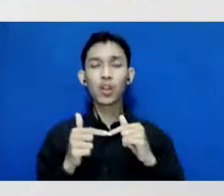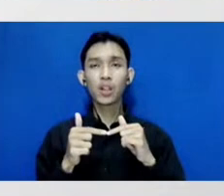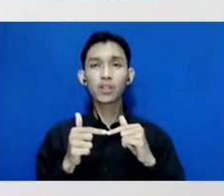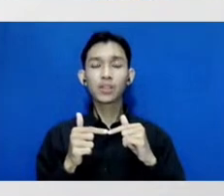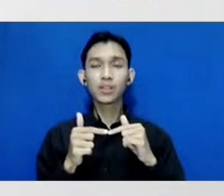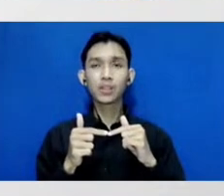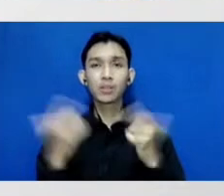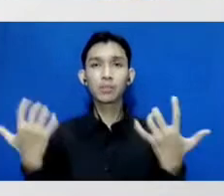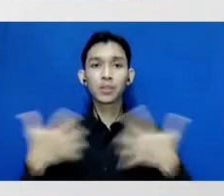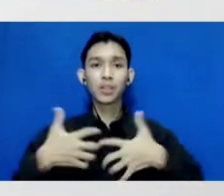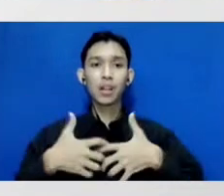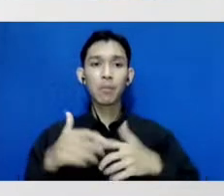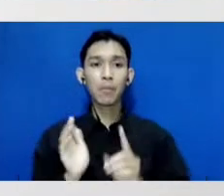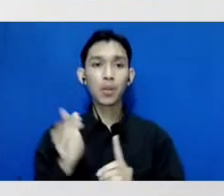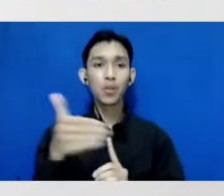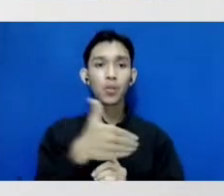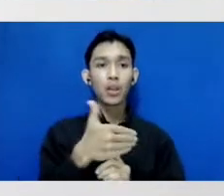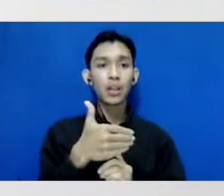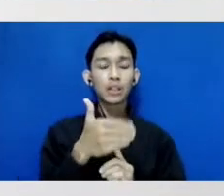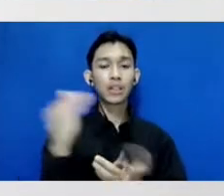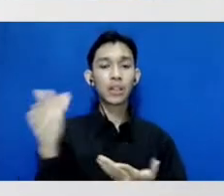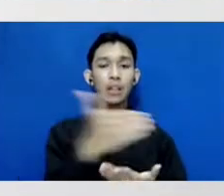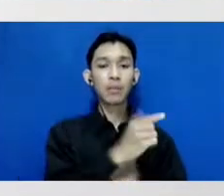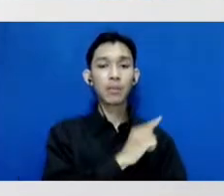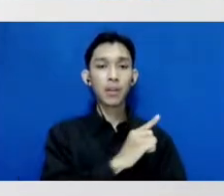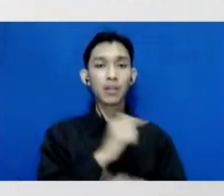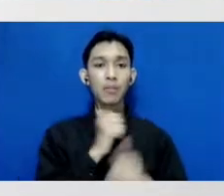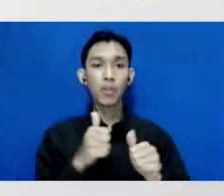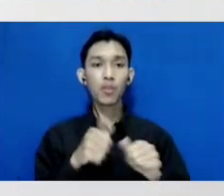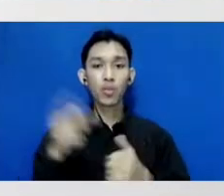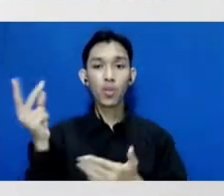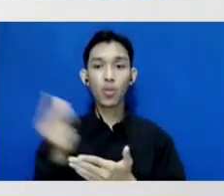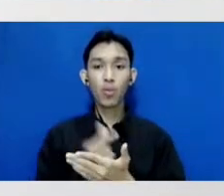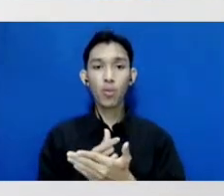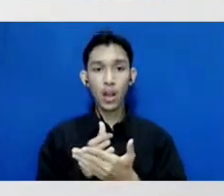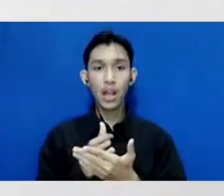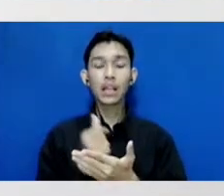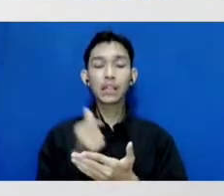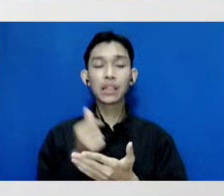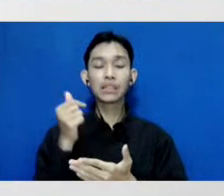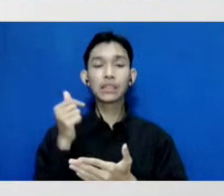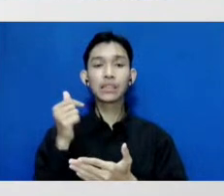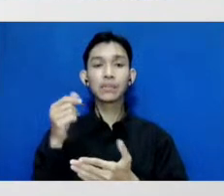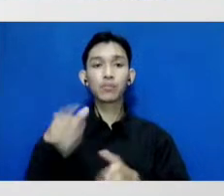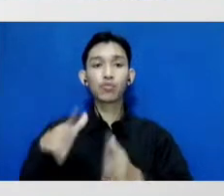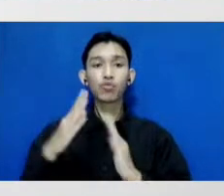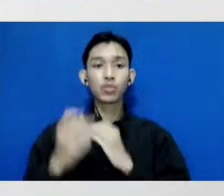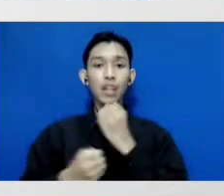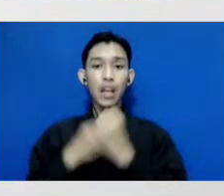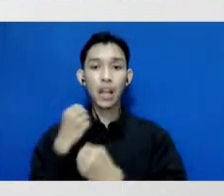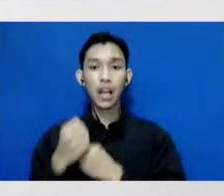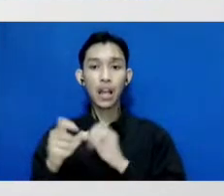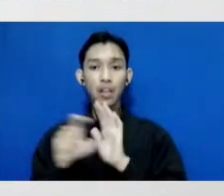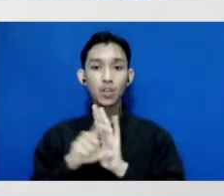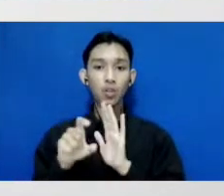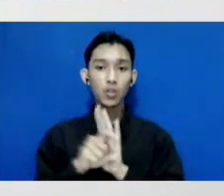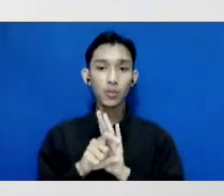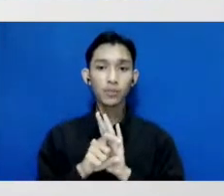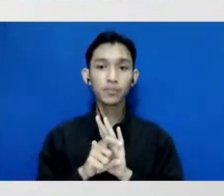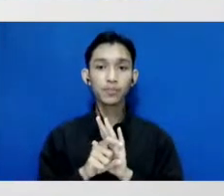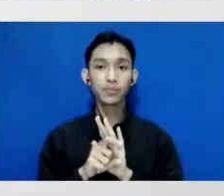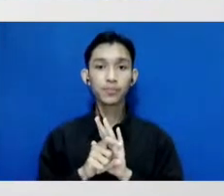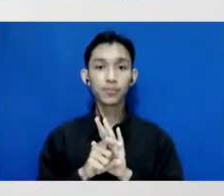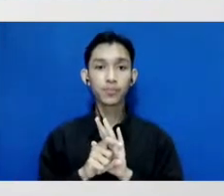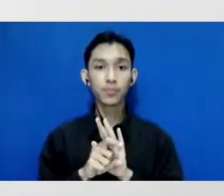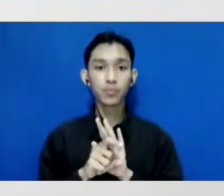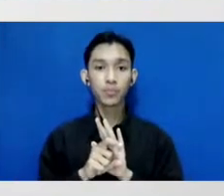penerapan perlindungan data pribadi yang baik dengan keuangan perusahaan. Misalnya jika full compliance of GDPR,